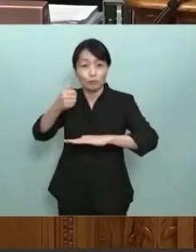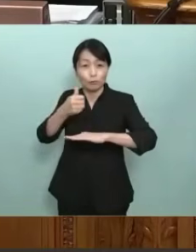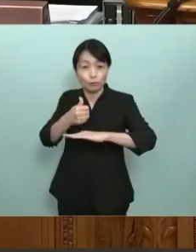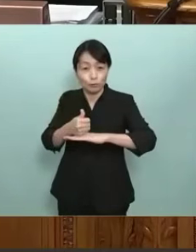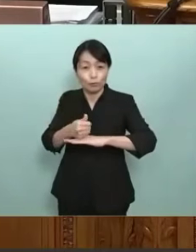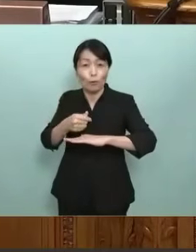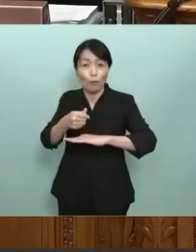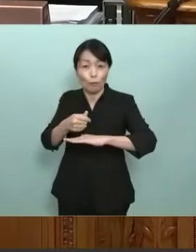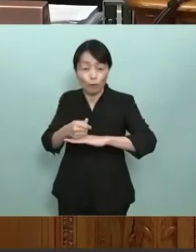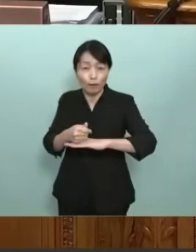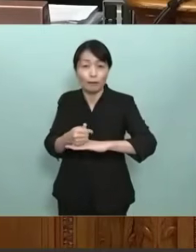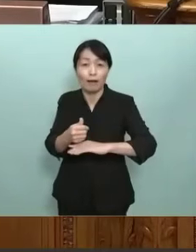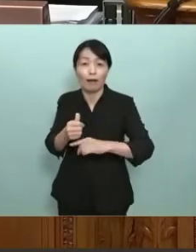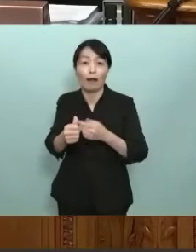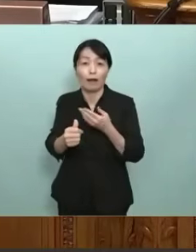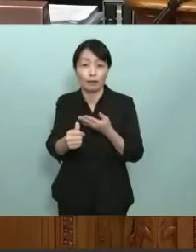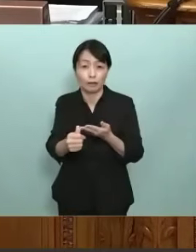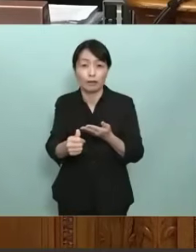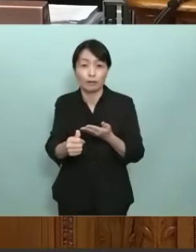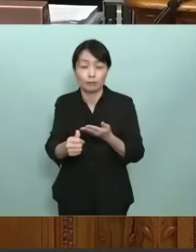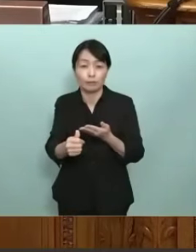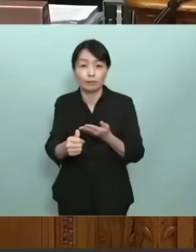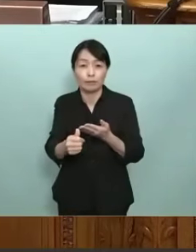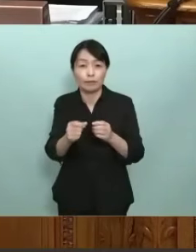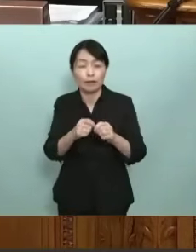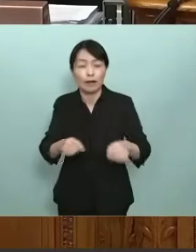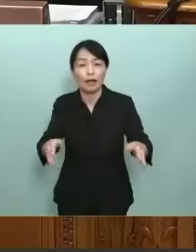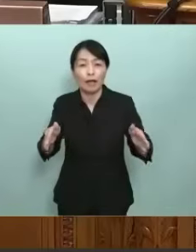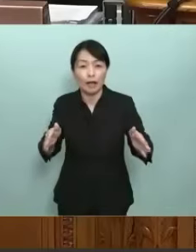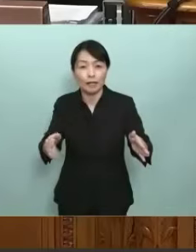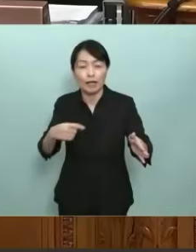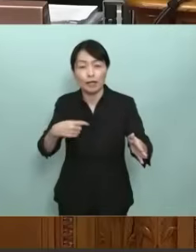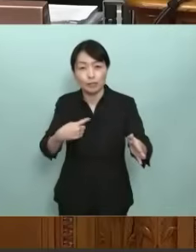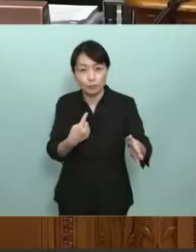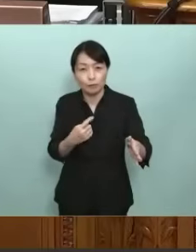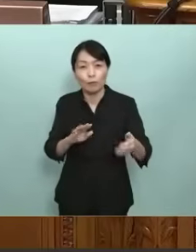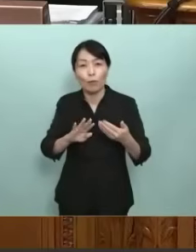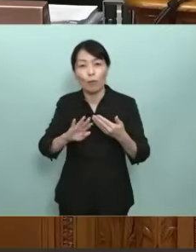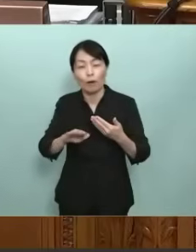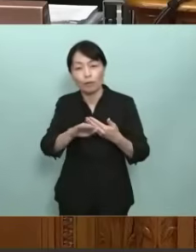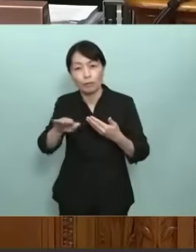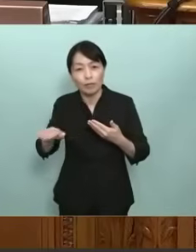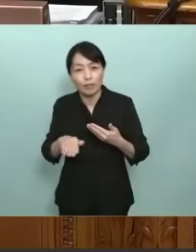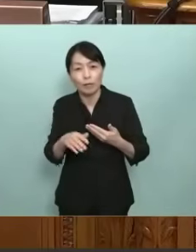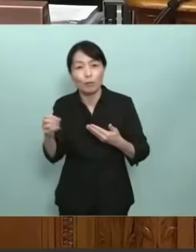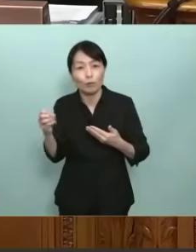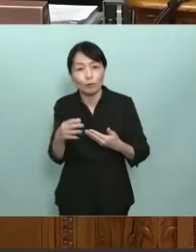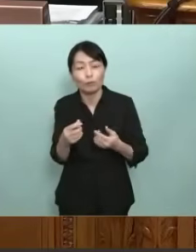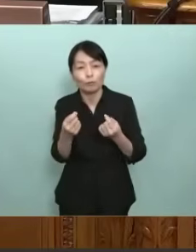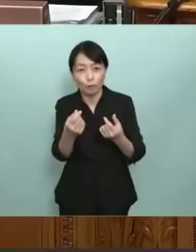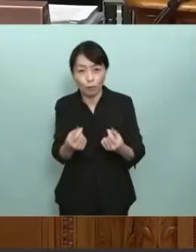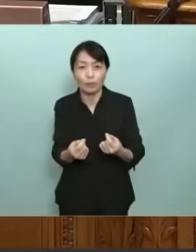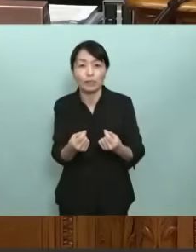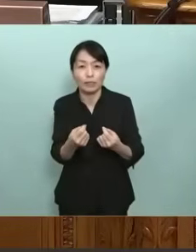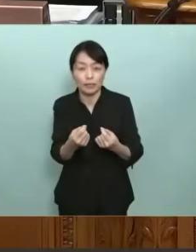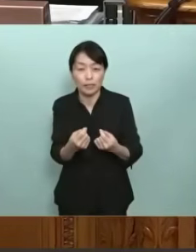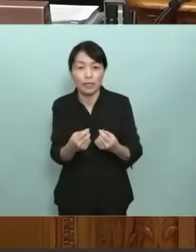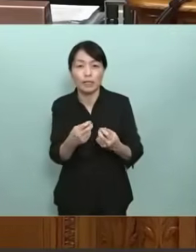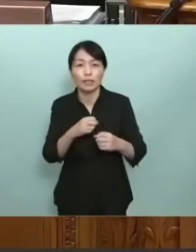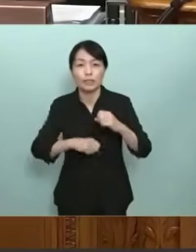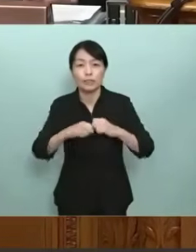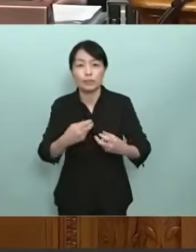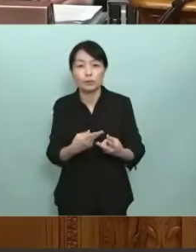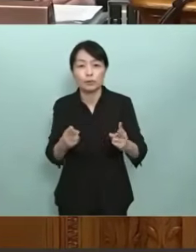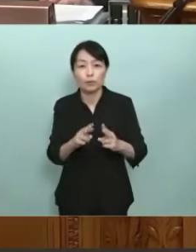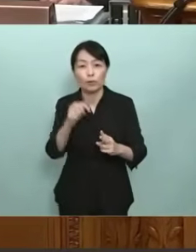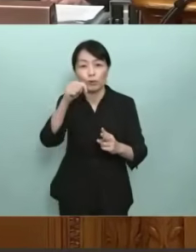認めたあなたは長年の間自他共に認める自民党内野党でしたがその頑固な姿勢